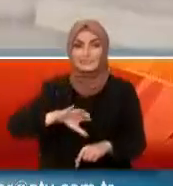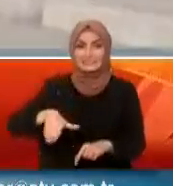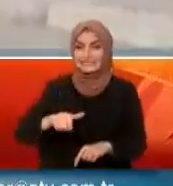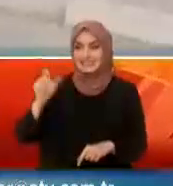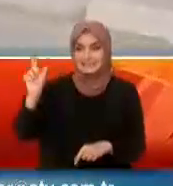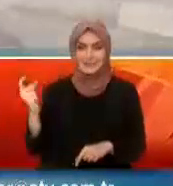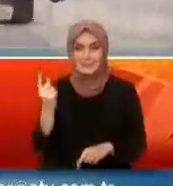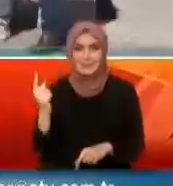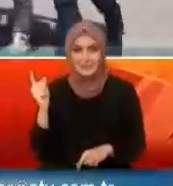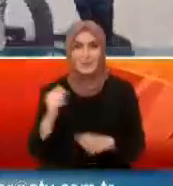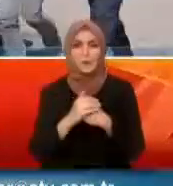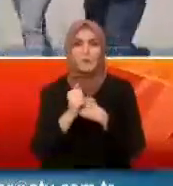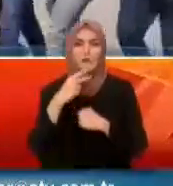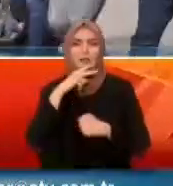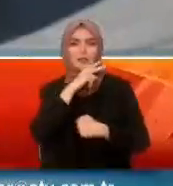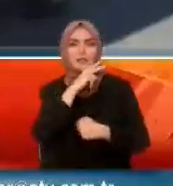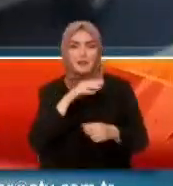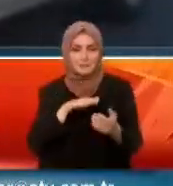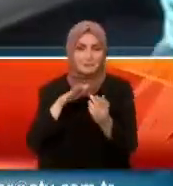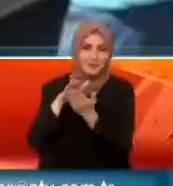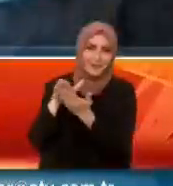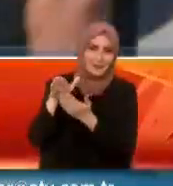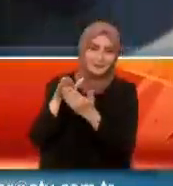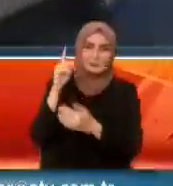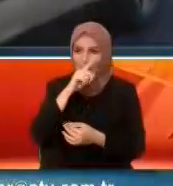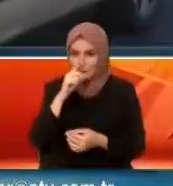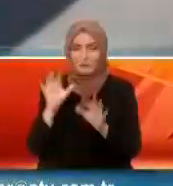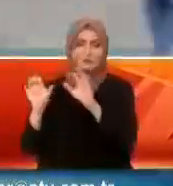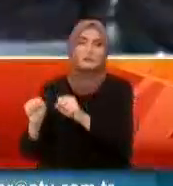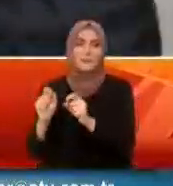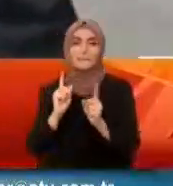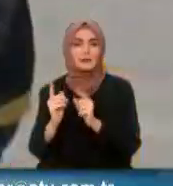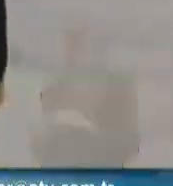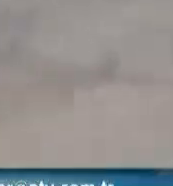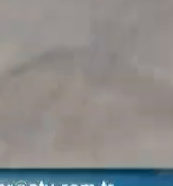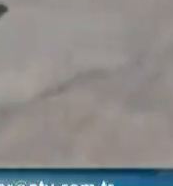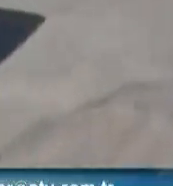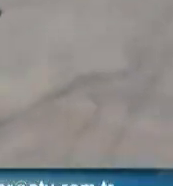ayakkabısından izlerini buldu. Mahkemeye çıkarılan zanlılar şimdi cezaevinde.